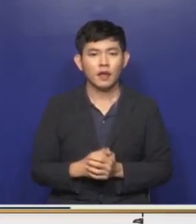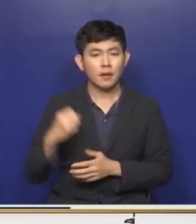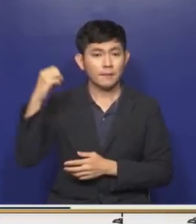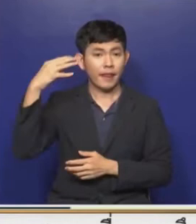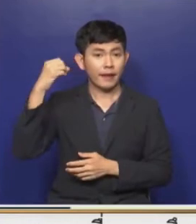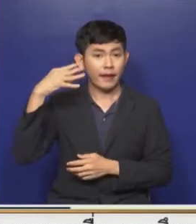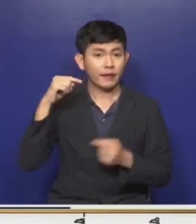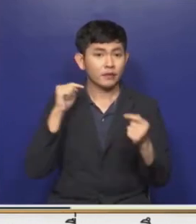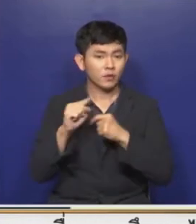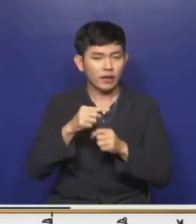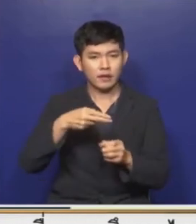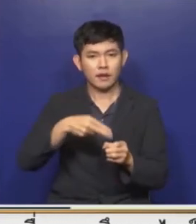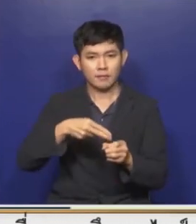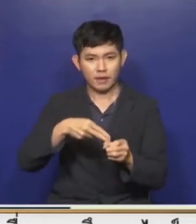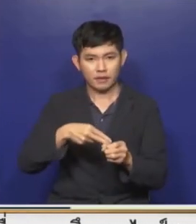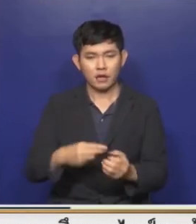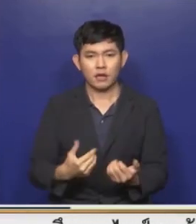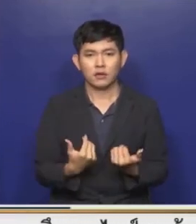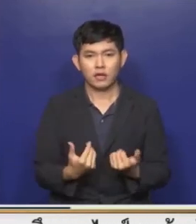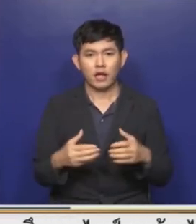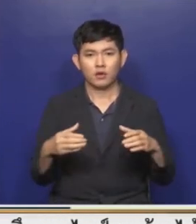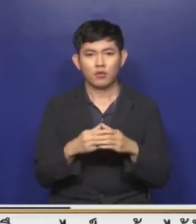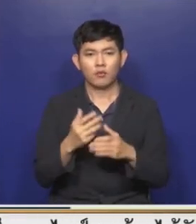ถ้าพูถึเรน้มันปัจุบันนั้น